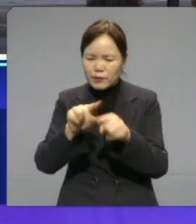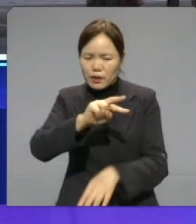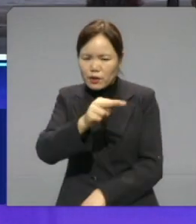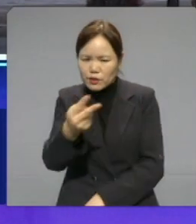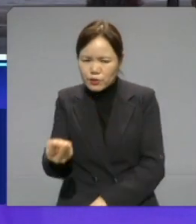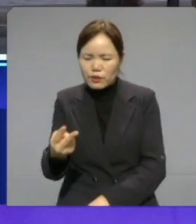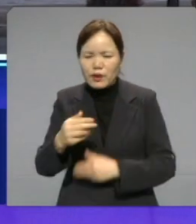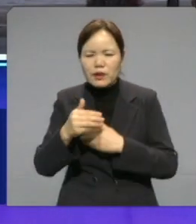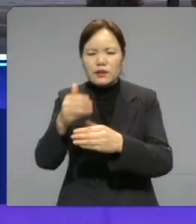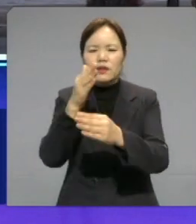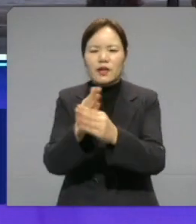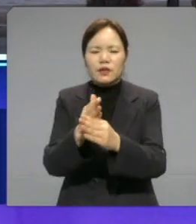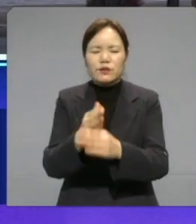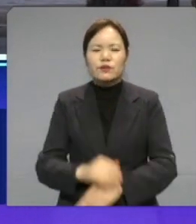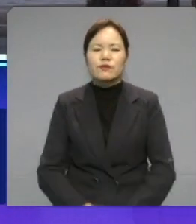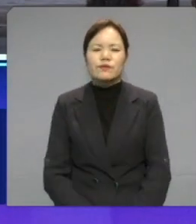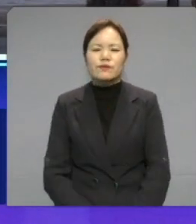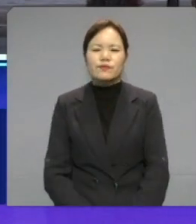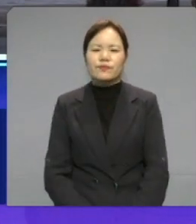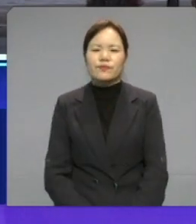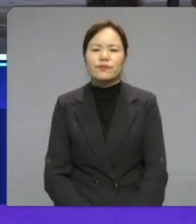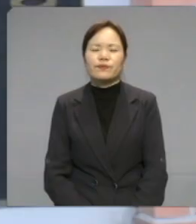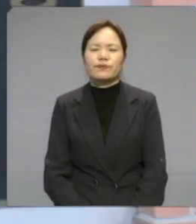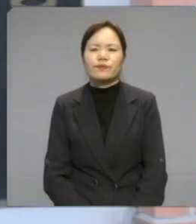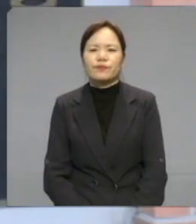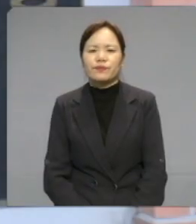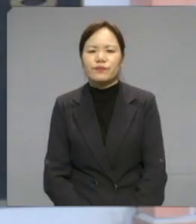한민수 인천시 의원이 전합니다.